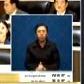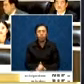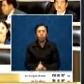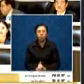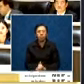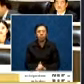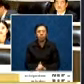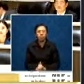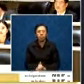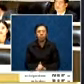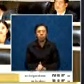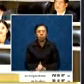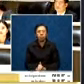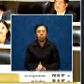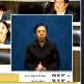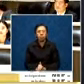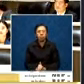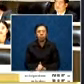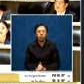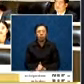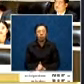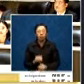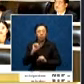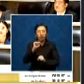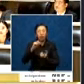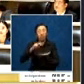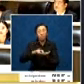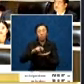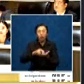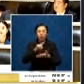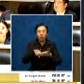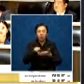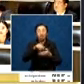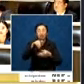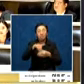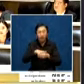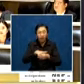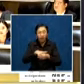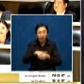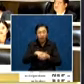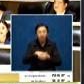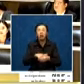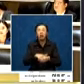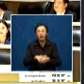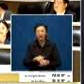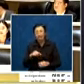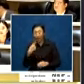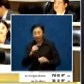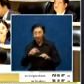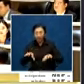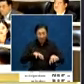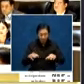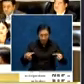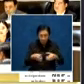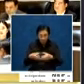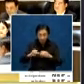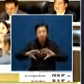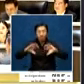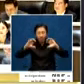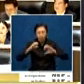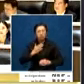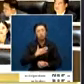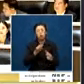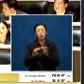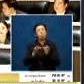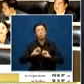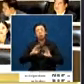ถ้าเกิน376เนี่ยกลุ่มนั้นเนี่ยถ้าจะพร้อมจะโหวตพิธาเป็นนายกเนี่ยนะกลุ่มนั้นต้องไม่ล่มการประชุมแล้วก็เข้าไปโหวตเลยมันเกิน